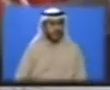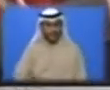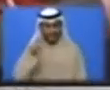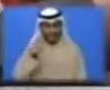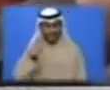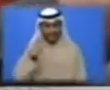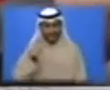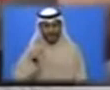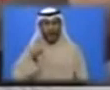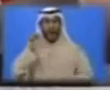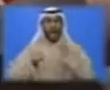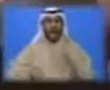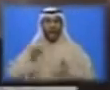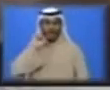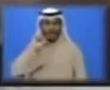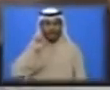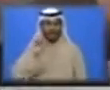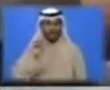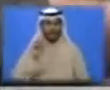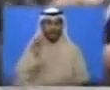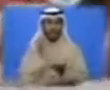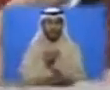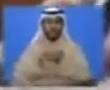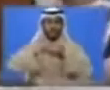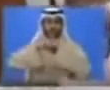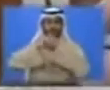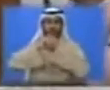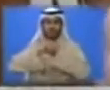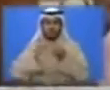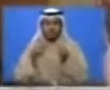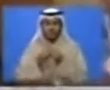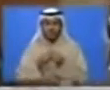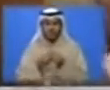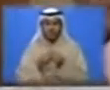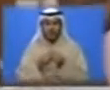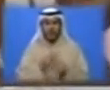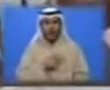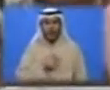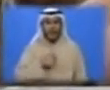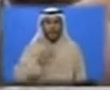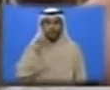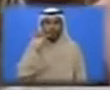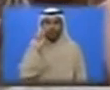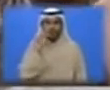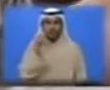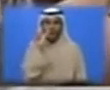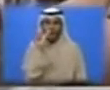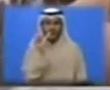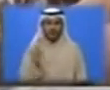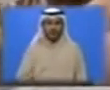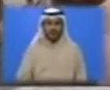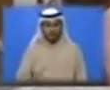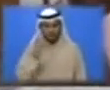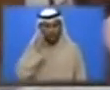في العيد الوطني للصديقة مملكة بوتان، بلد صديق، بلد عريق.